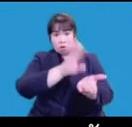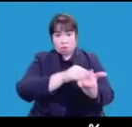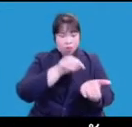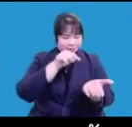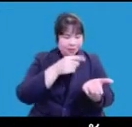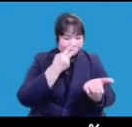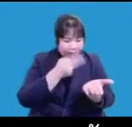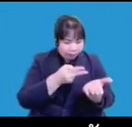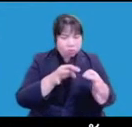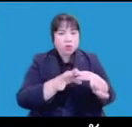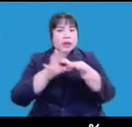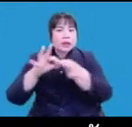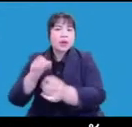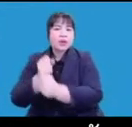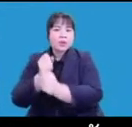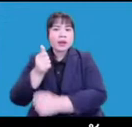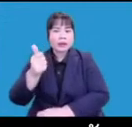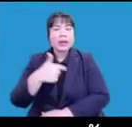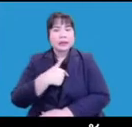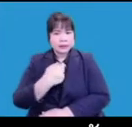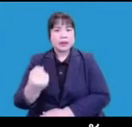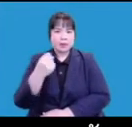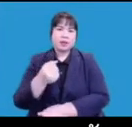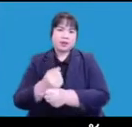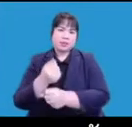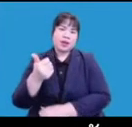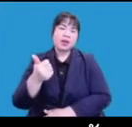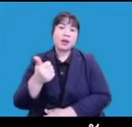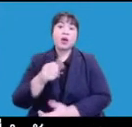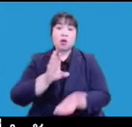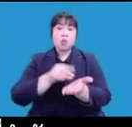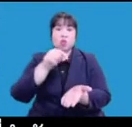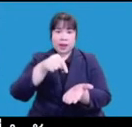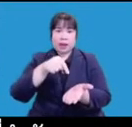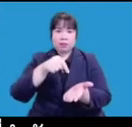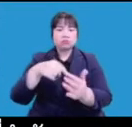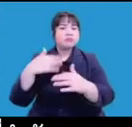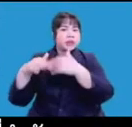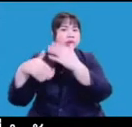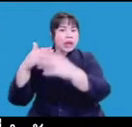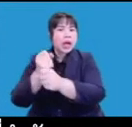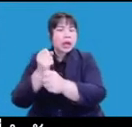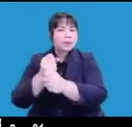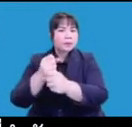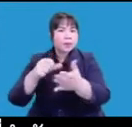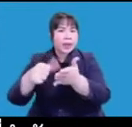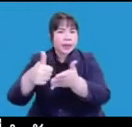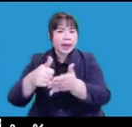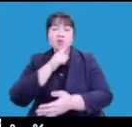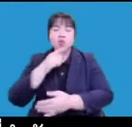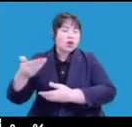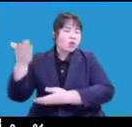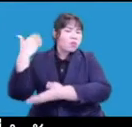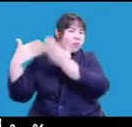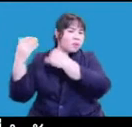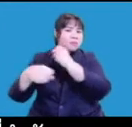ข้อมูลจริงใช้งานได้จริงวันนี้เรามีความมั่นใจอย่างยิ่งนะครับว่าข้อมูลที่เป็นแบบนี้เ มันสามารถเดินต่อได้ย้อนกลับไปเมื่อสัก